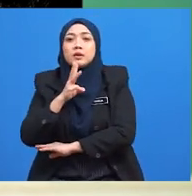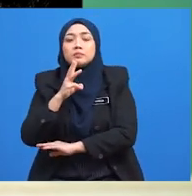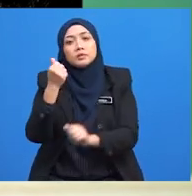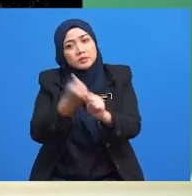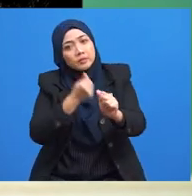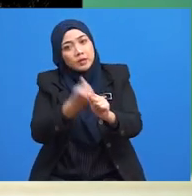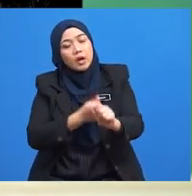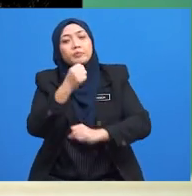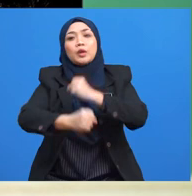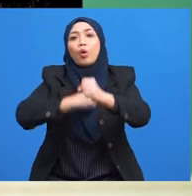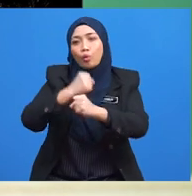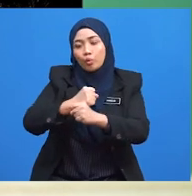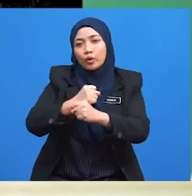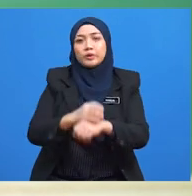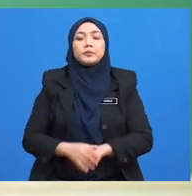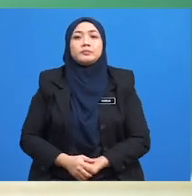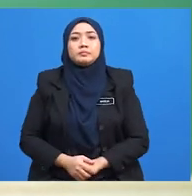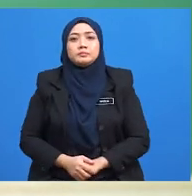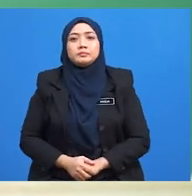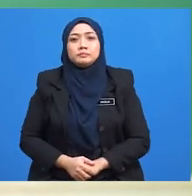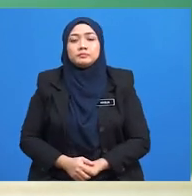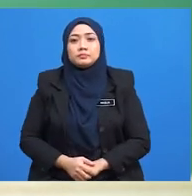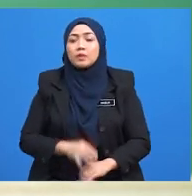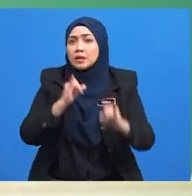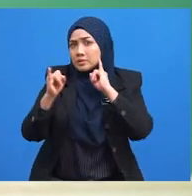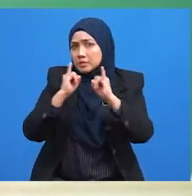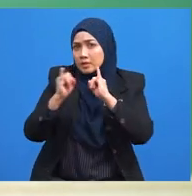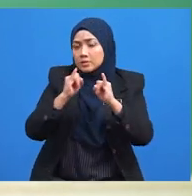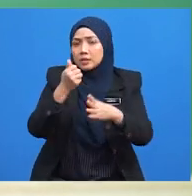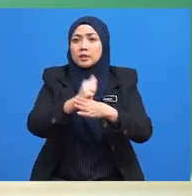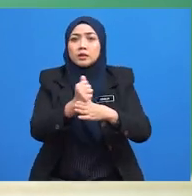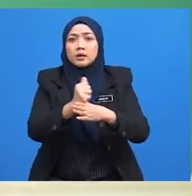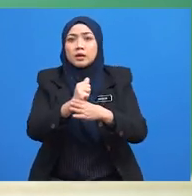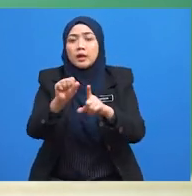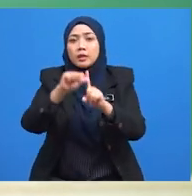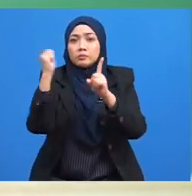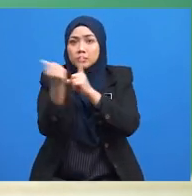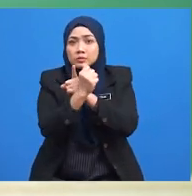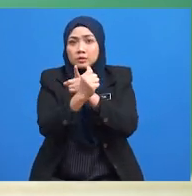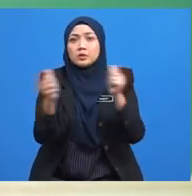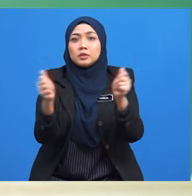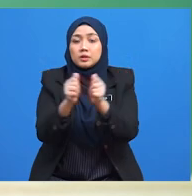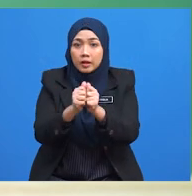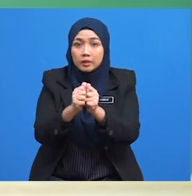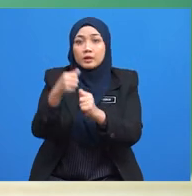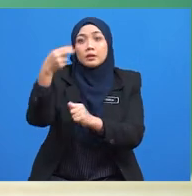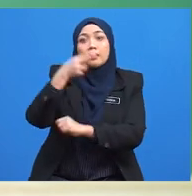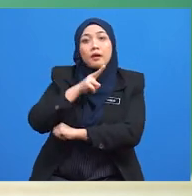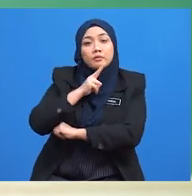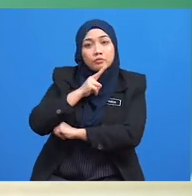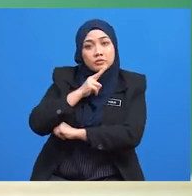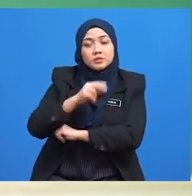tahun. Seterusnya, saling interaksi antara sistem atmosfera dengan hidrologi.